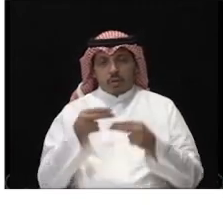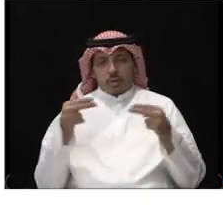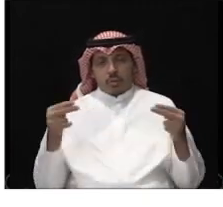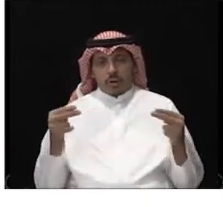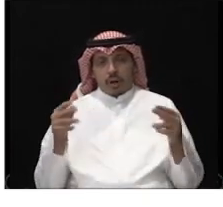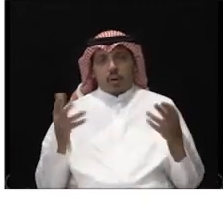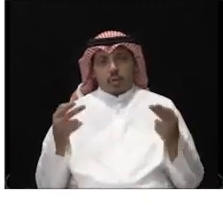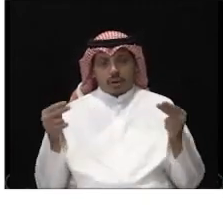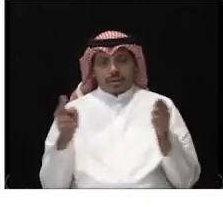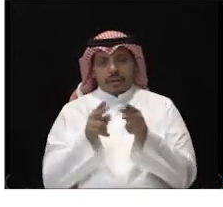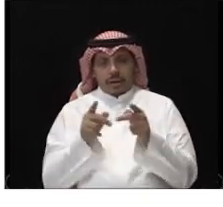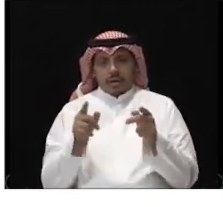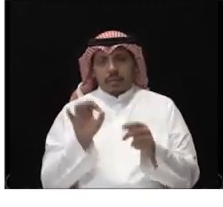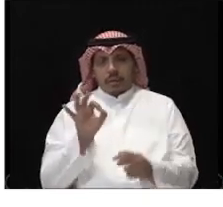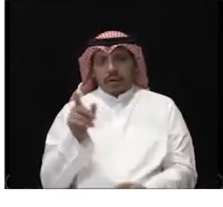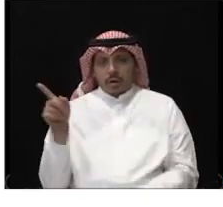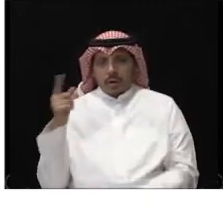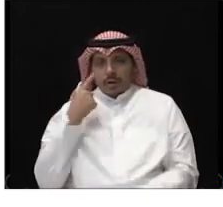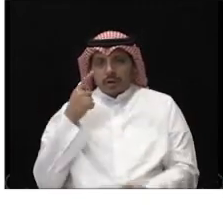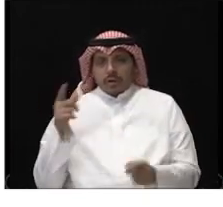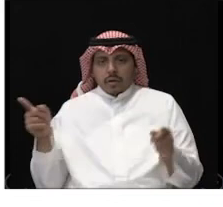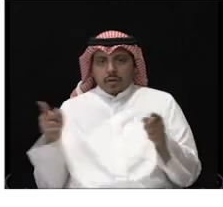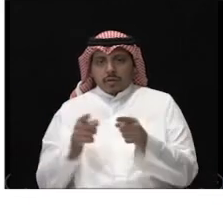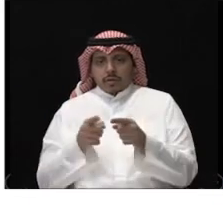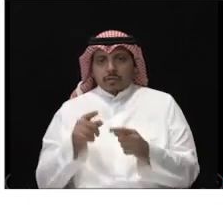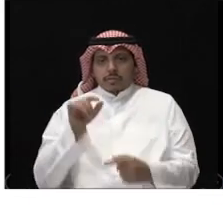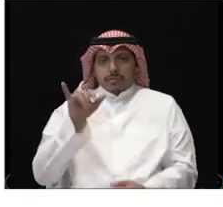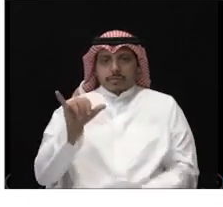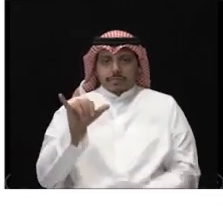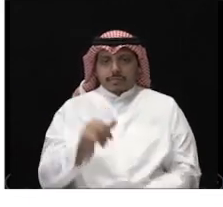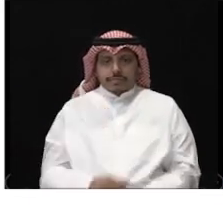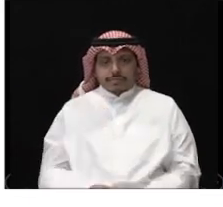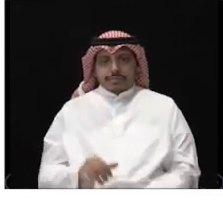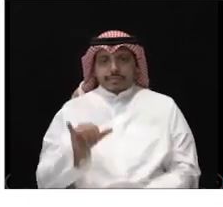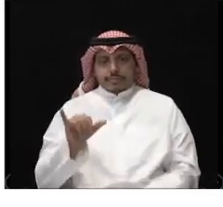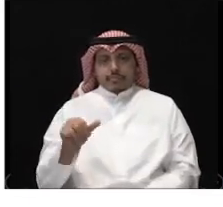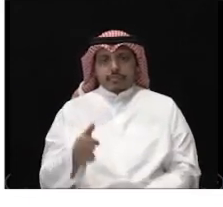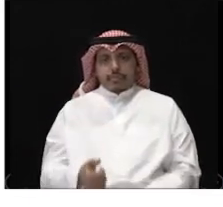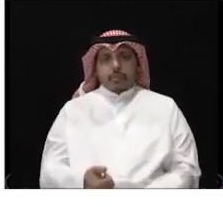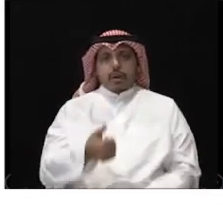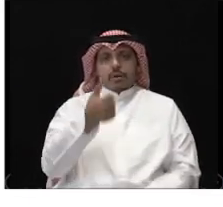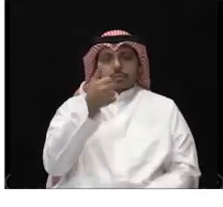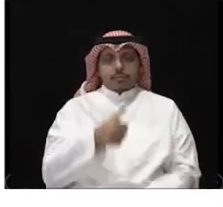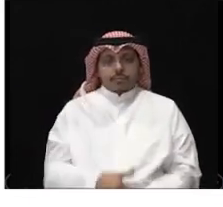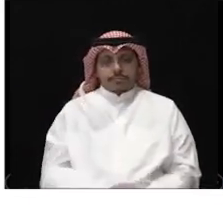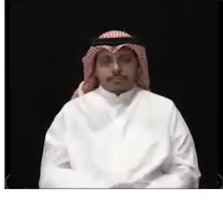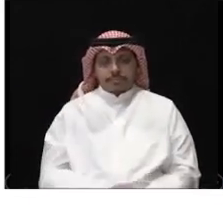نقرأ. ممتاز، صوت طويل. أحسنت يا